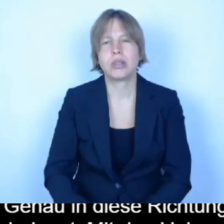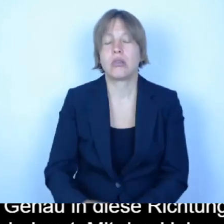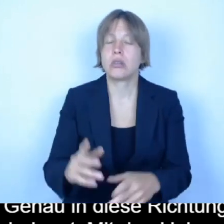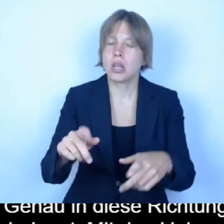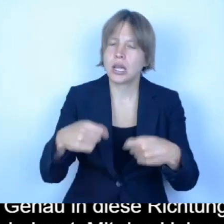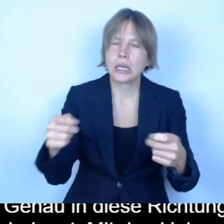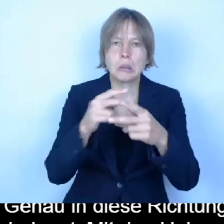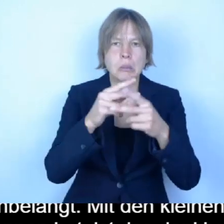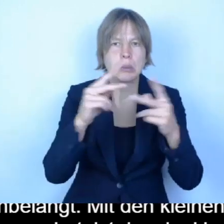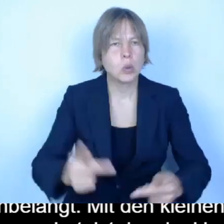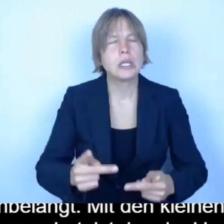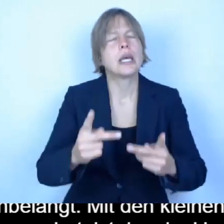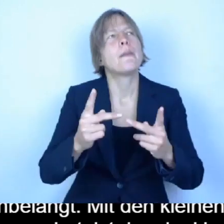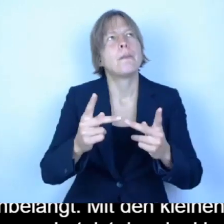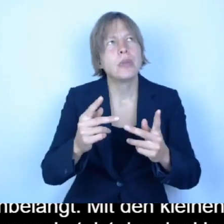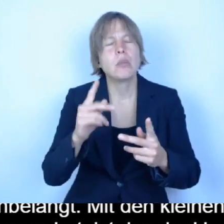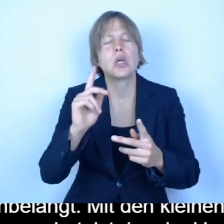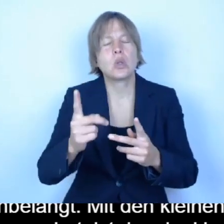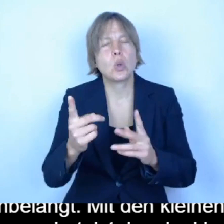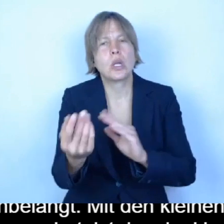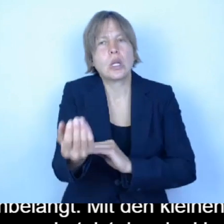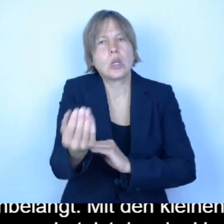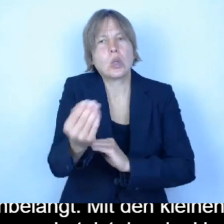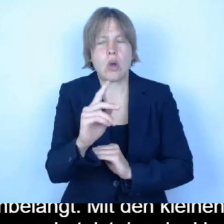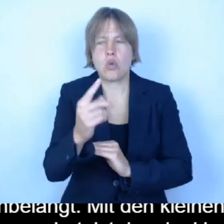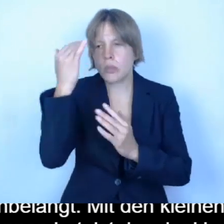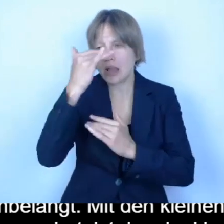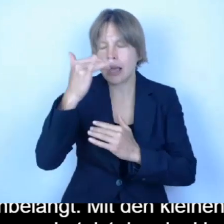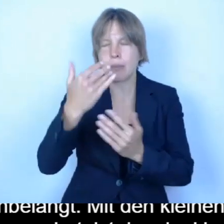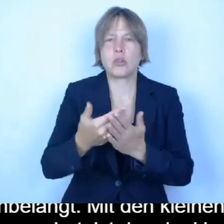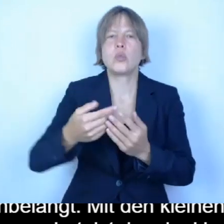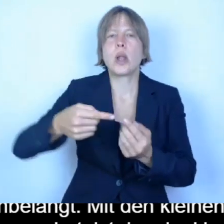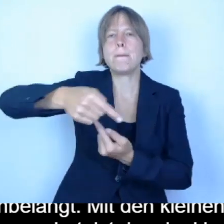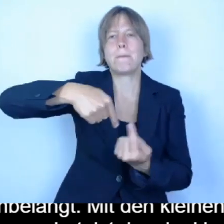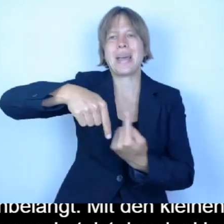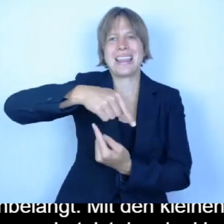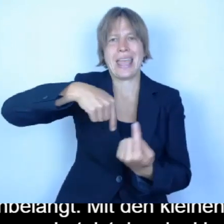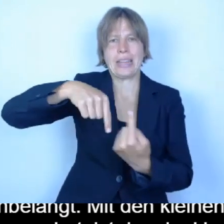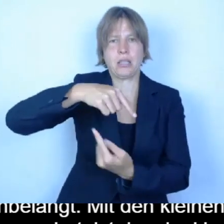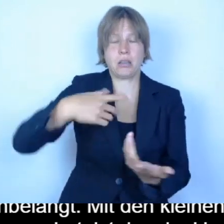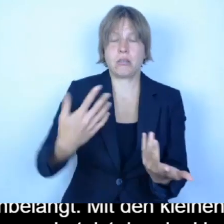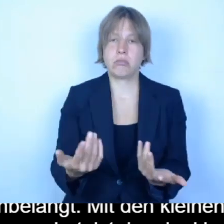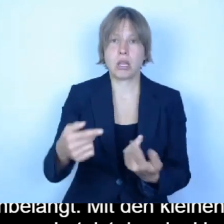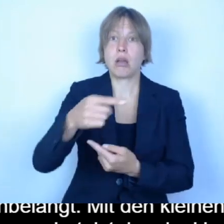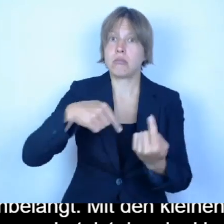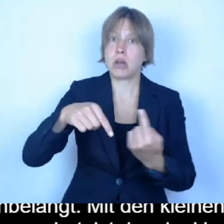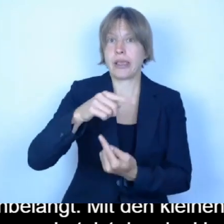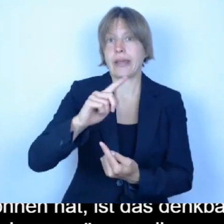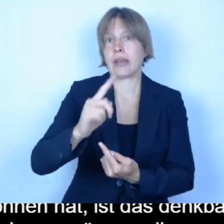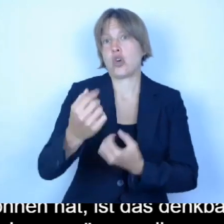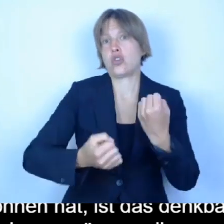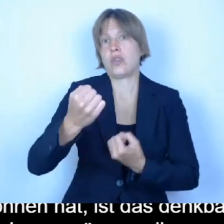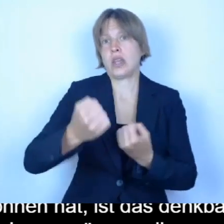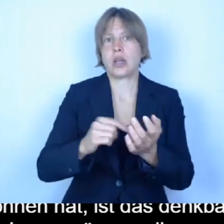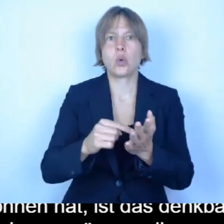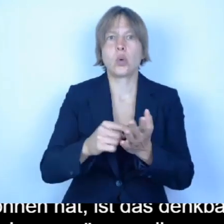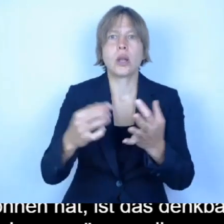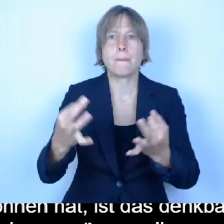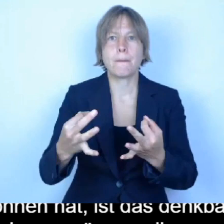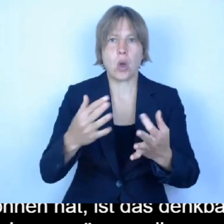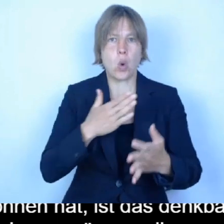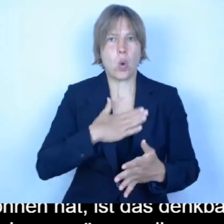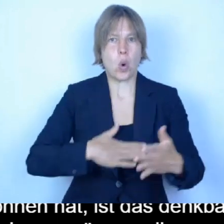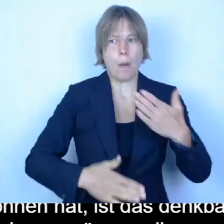besonders schwierig ist, weil hier in vielen Fällen der Körperkontakt, wenn es um den Paartanz geht, eben ganz besonders wichtig ist. Aber da ist die Szene